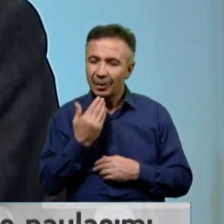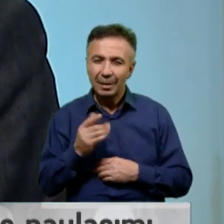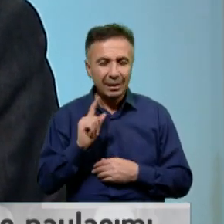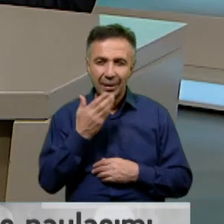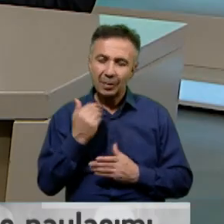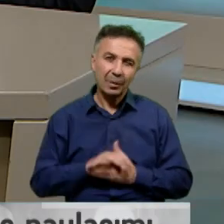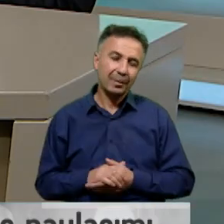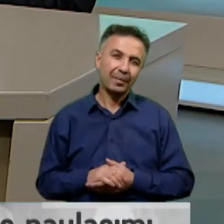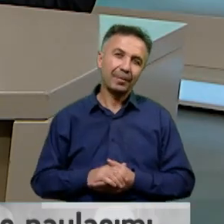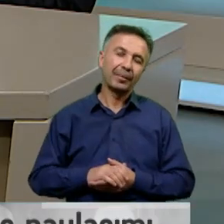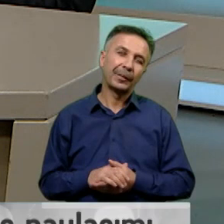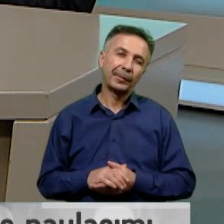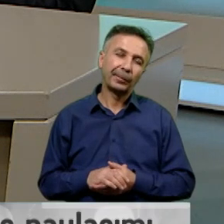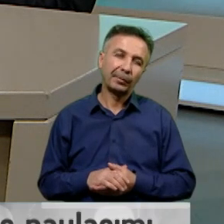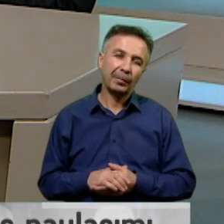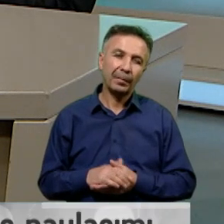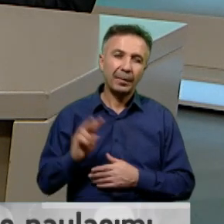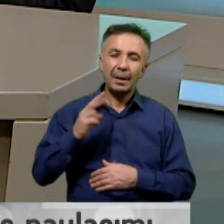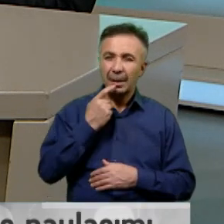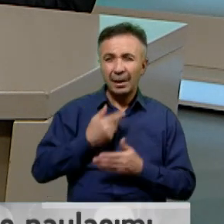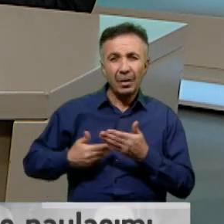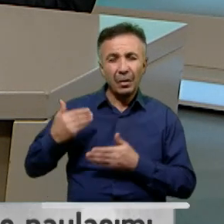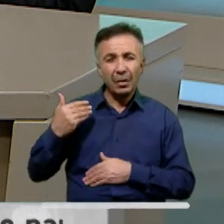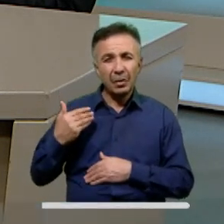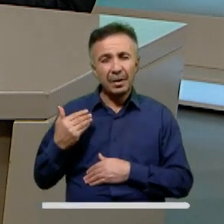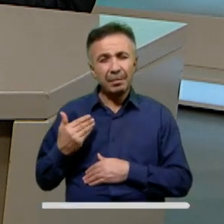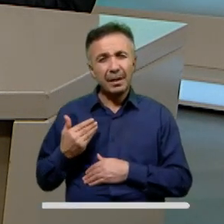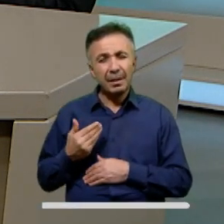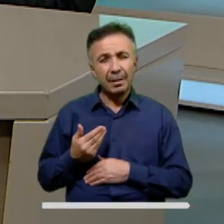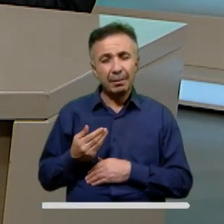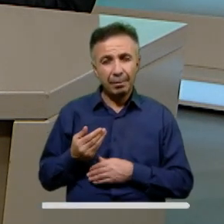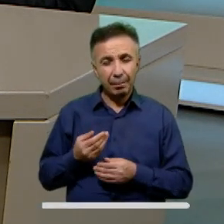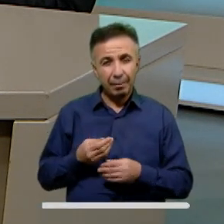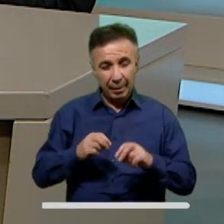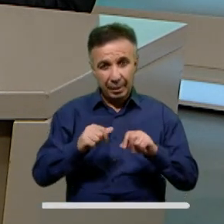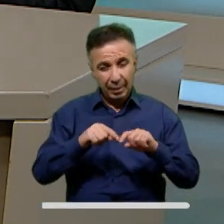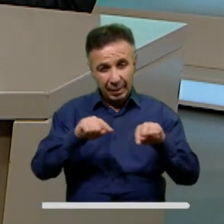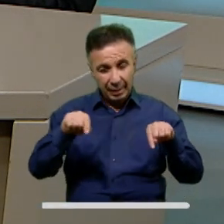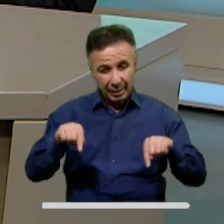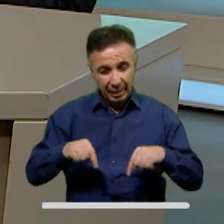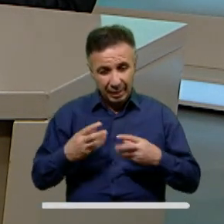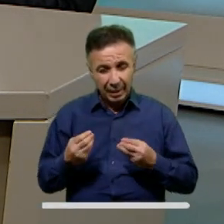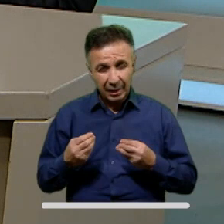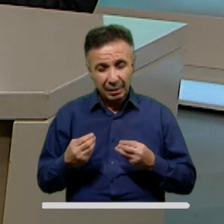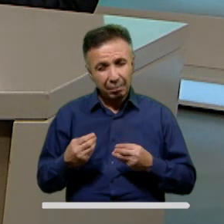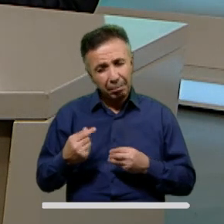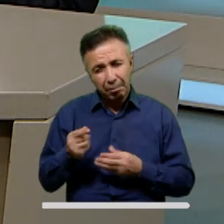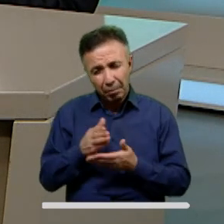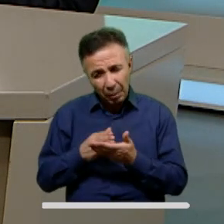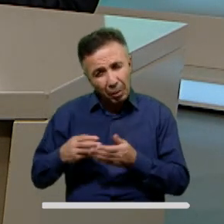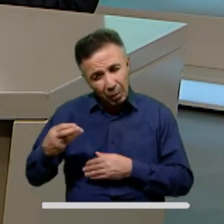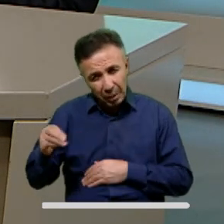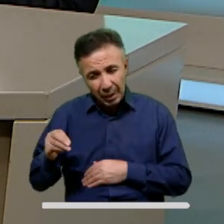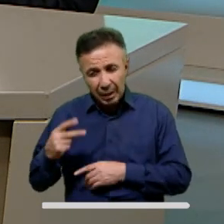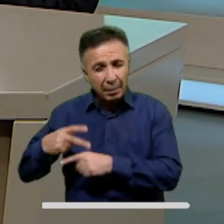olabilir. Peki, teşekkür ederiz. 20 yıl önce bir arazi aldım diyor. Birazını sattık. Satar satmaz onun zekatını verdim diyor.